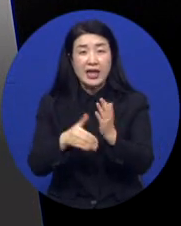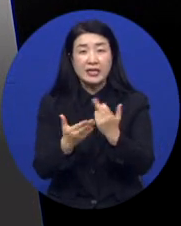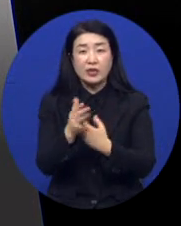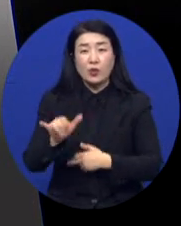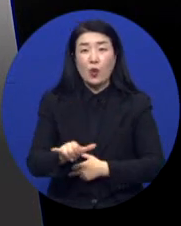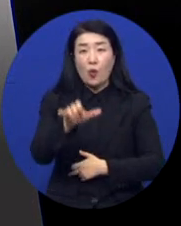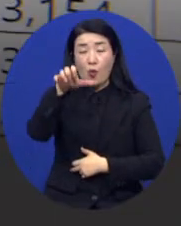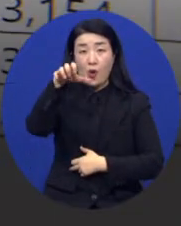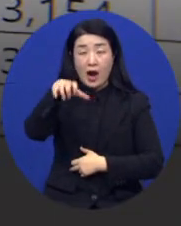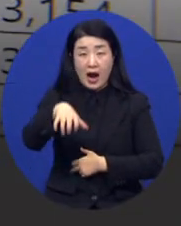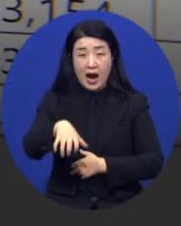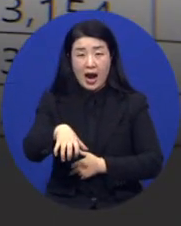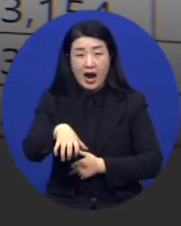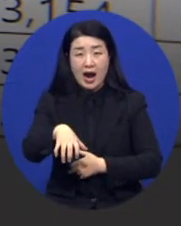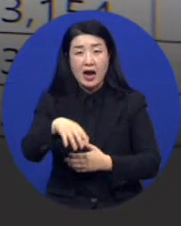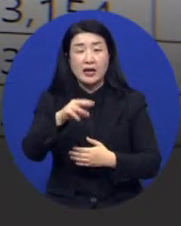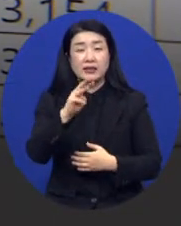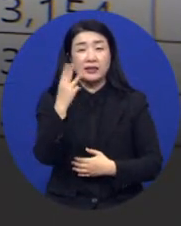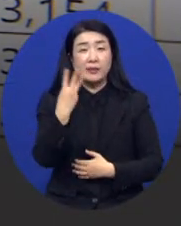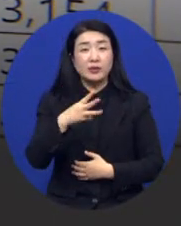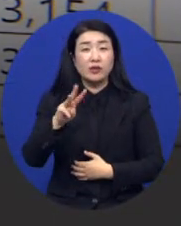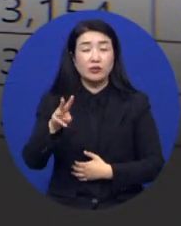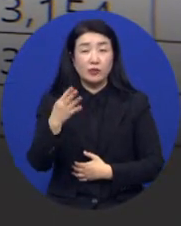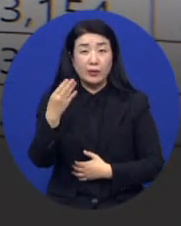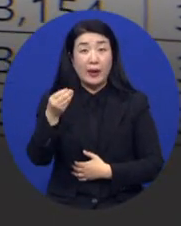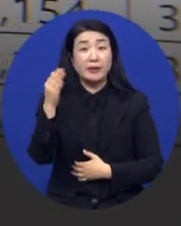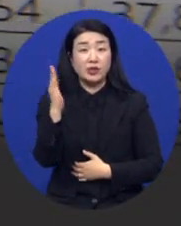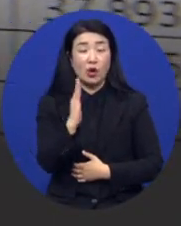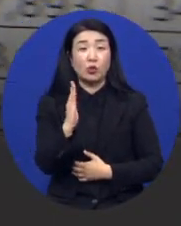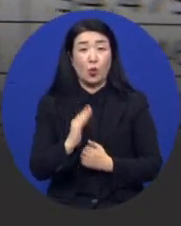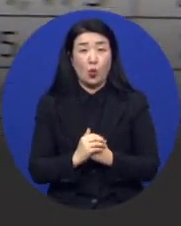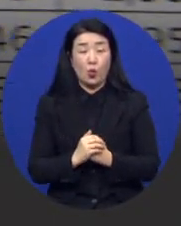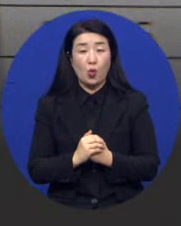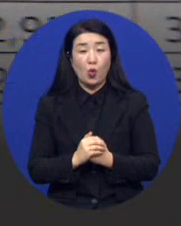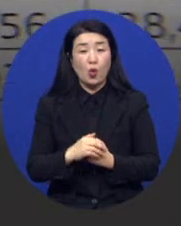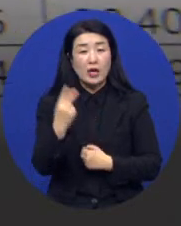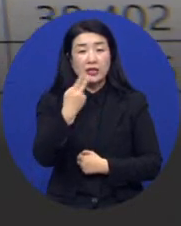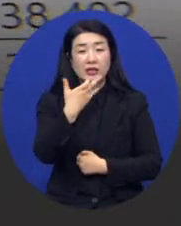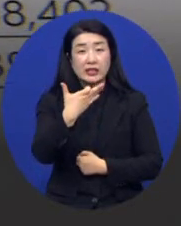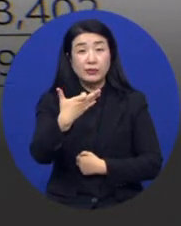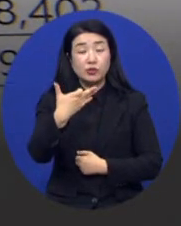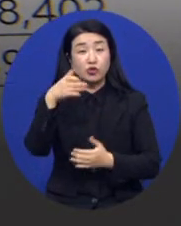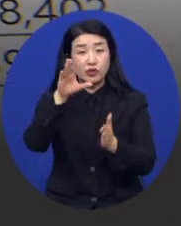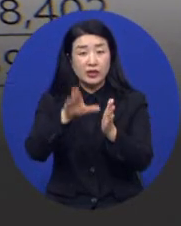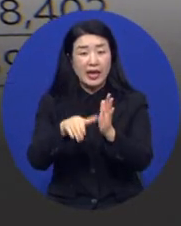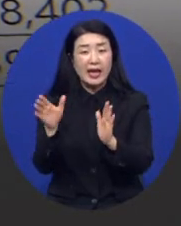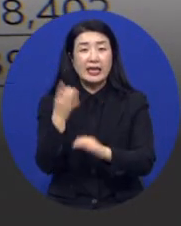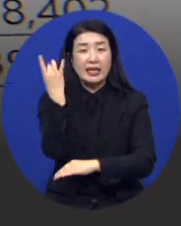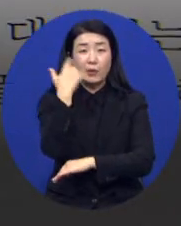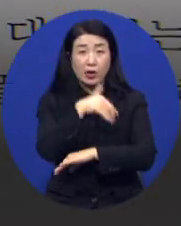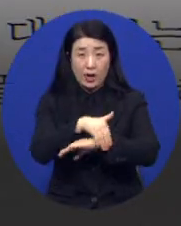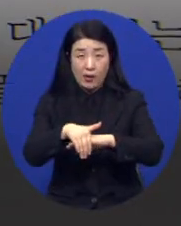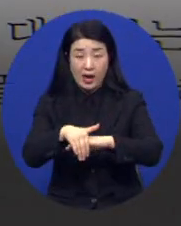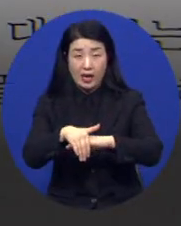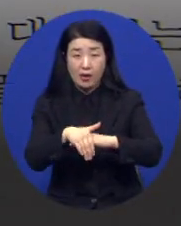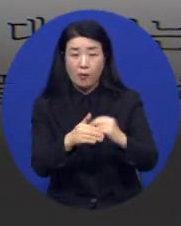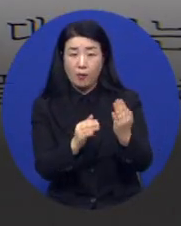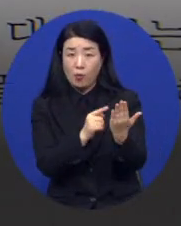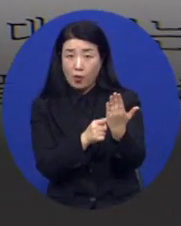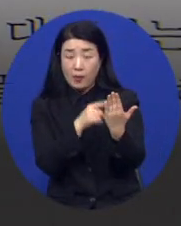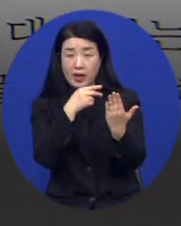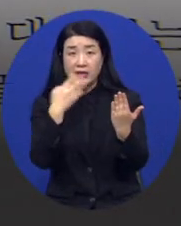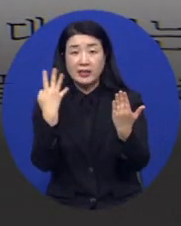수요는 3969만 명입니다 지난 2019년 처음 작성한 기본 계획안에는